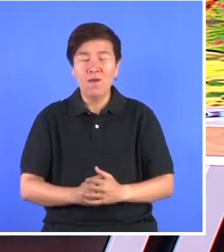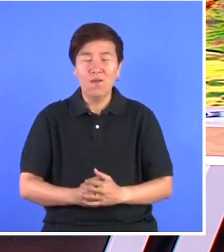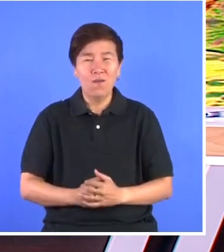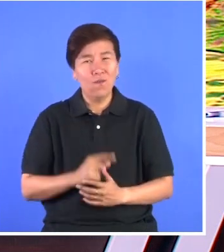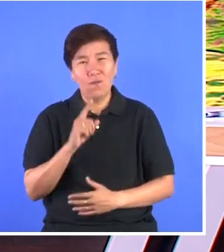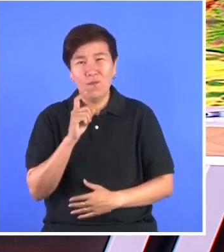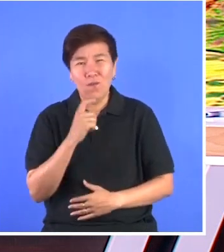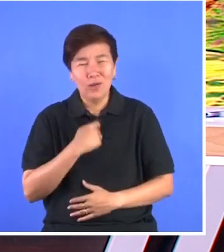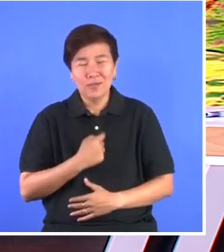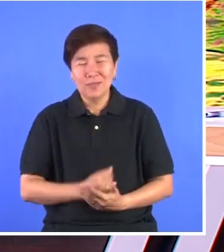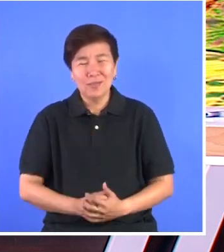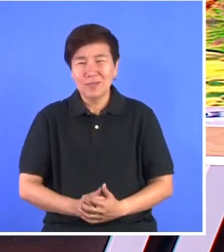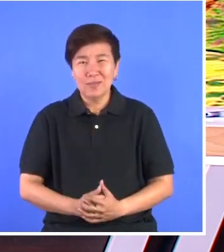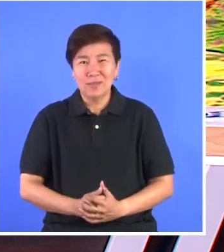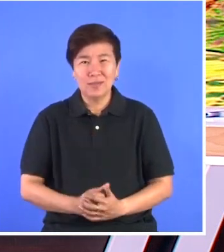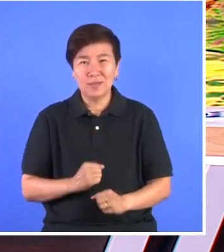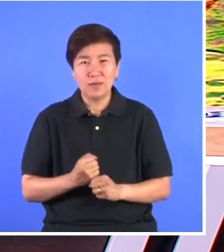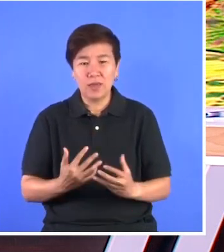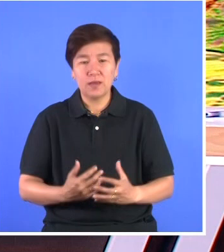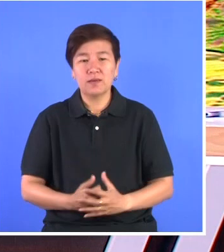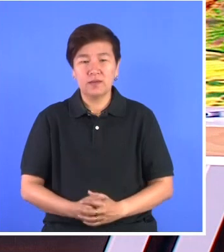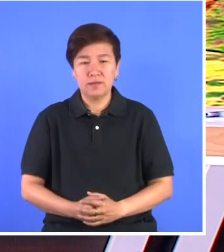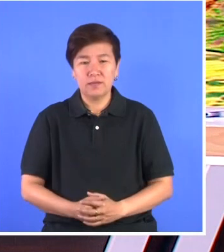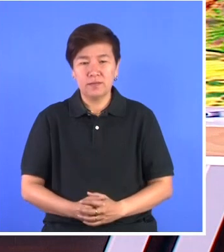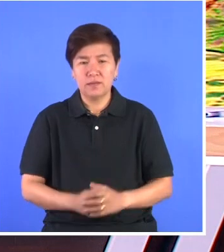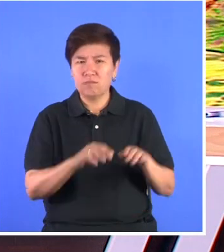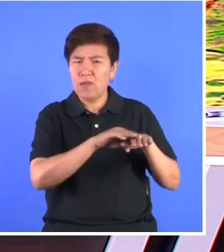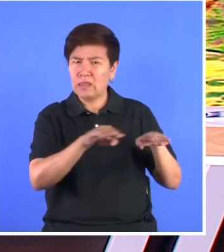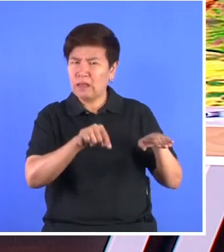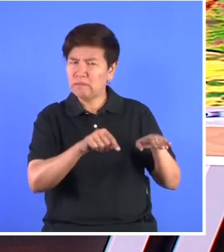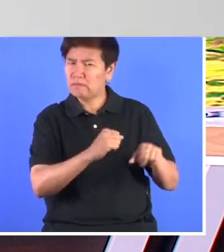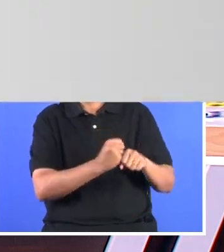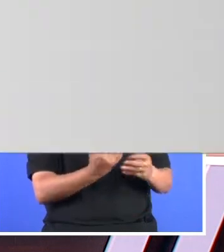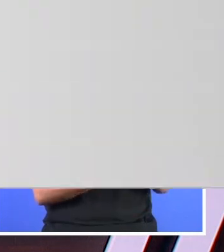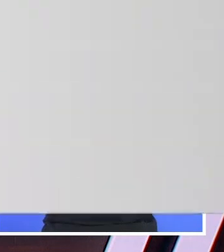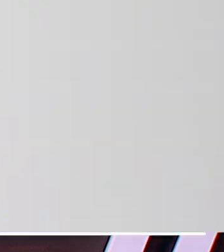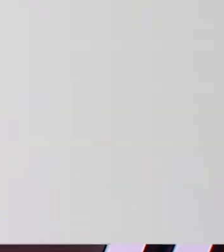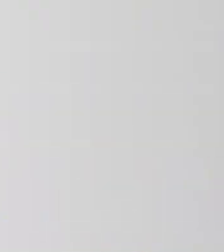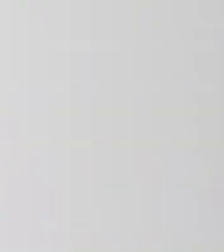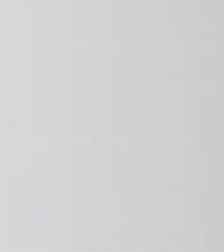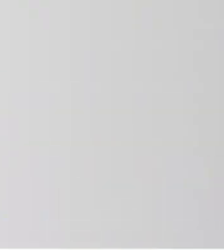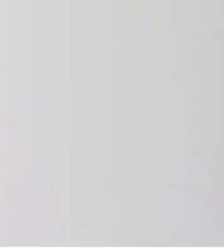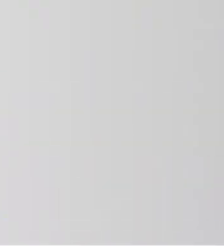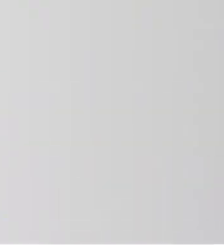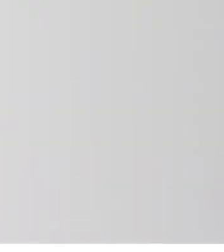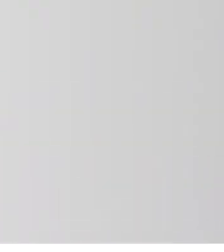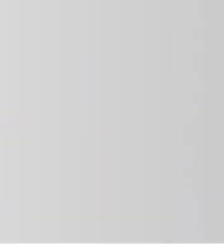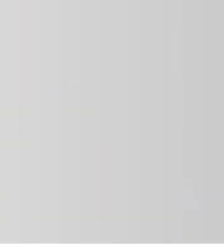ตอนกำลังนั่งขี่อยู่ทำยังไงมันเป็นแบบของได้มาตรฐานการผลิตหรือเปล่านะมันถึงแบบไฟไหม้ได้